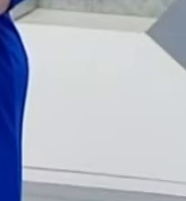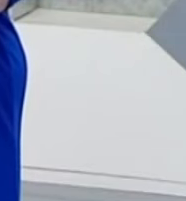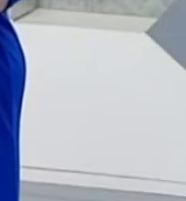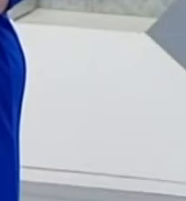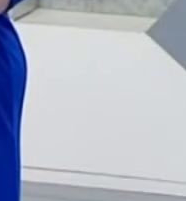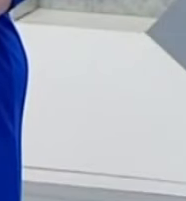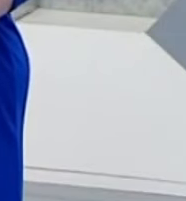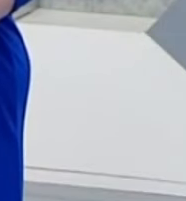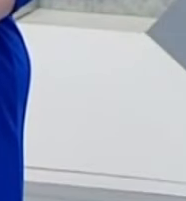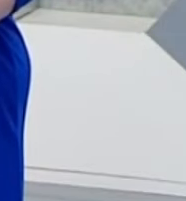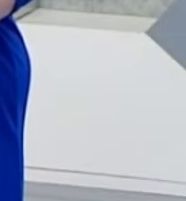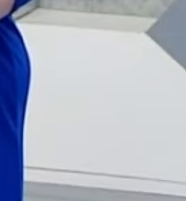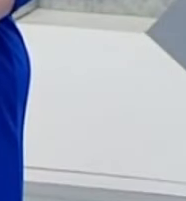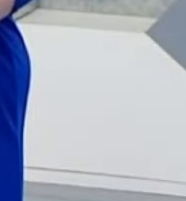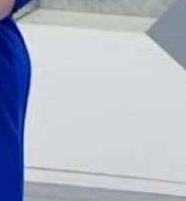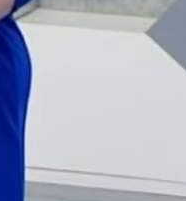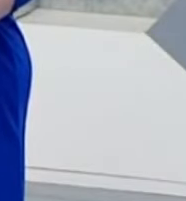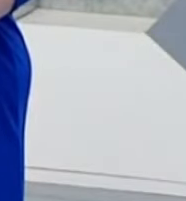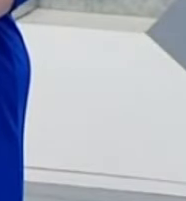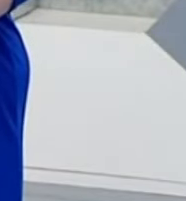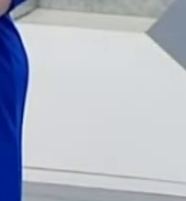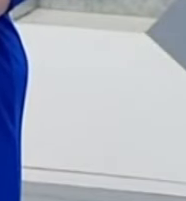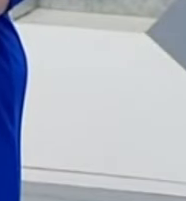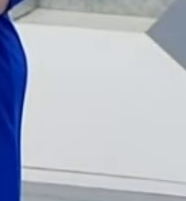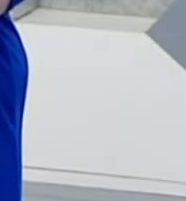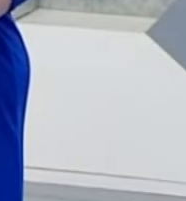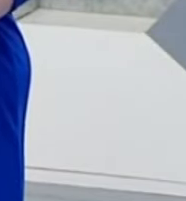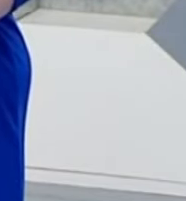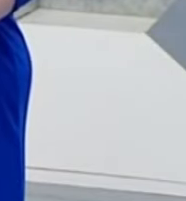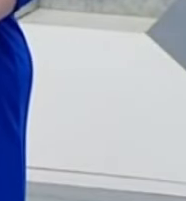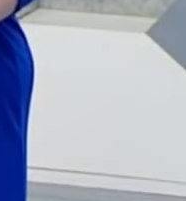YouTube. Sa mga kapuso naman abroad, subaybayan nyo kami sa